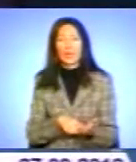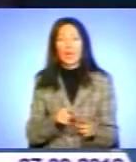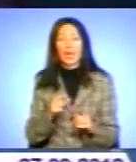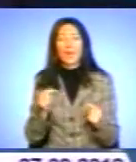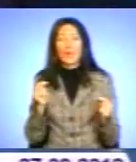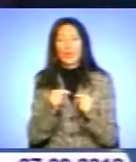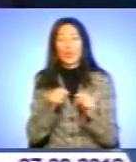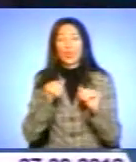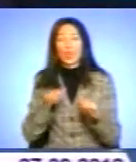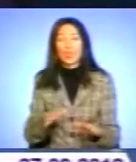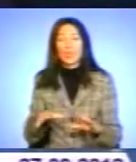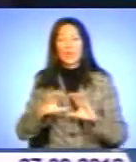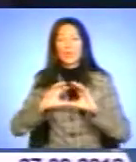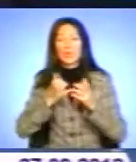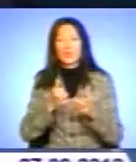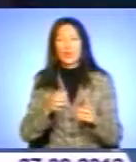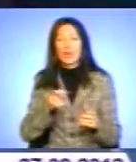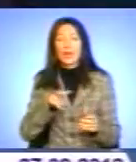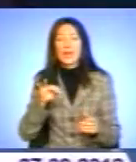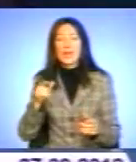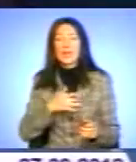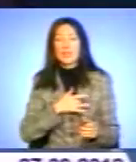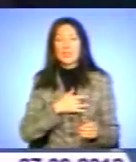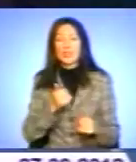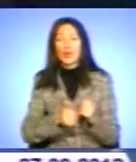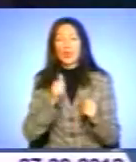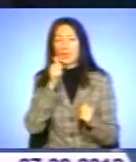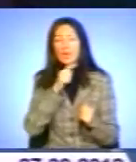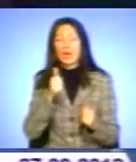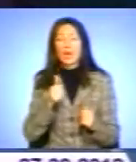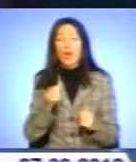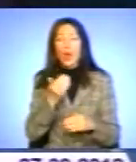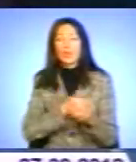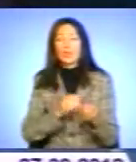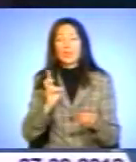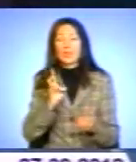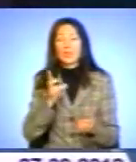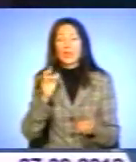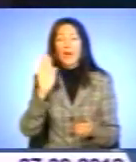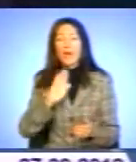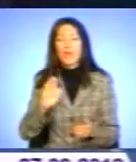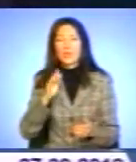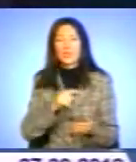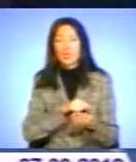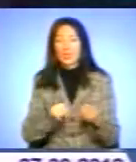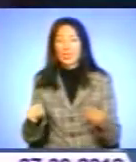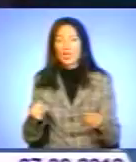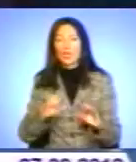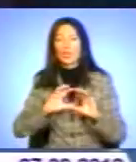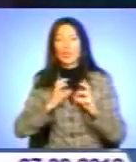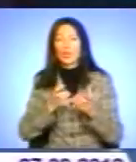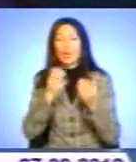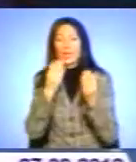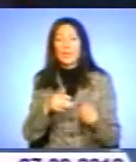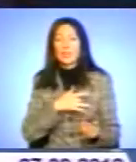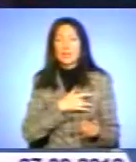Відповідно до рішення Всесвітньої ліги серця, щорічну останню неділю вересня відзначають Міжнародний день серця. Серцево-судинні